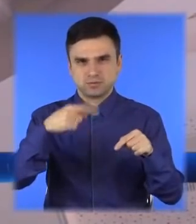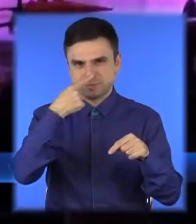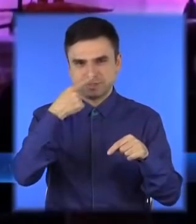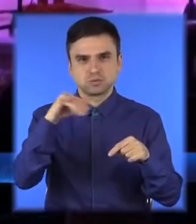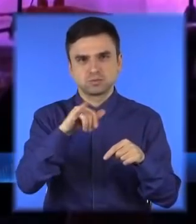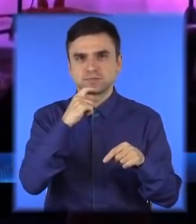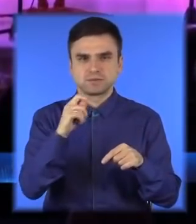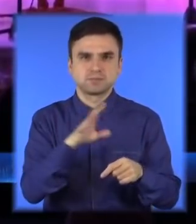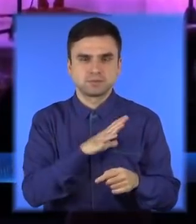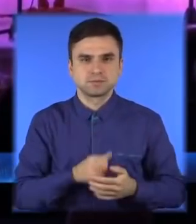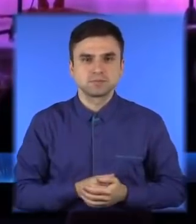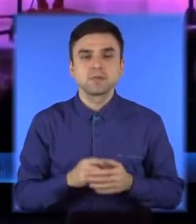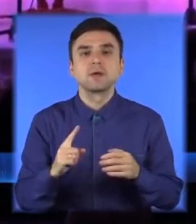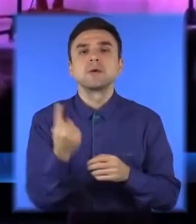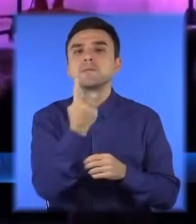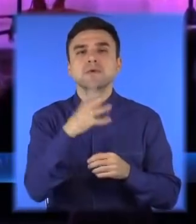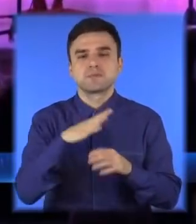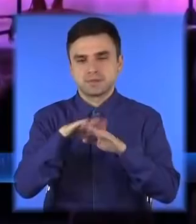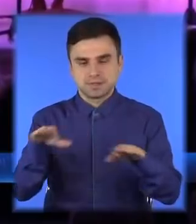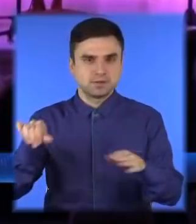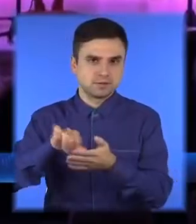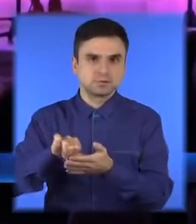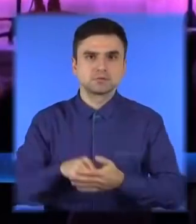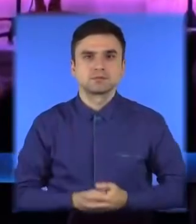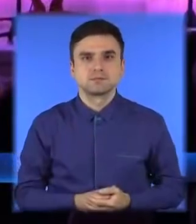закладу запальним танцем з парасольками.